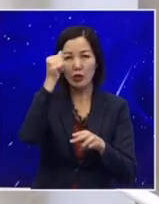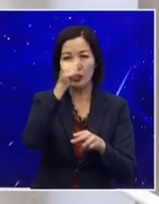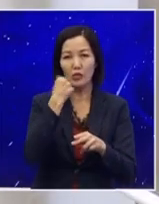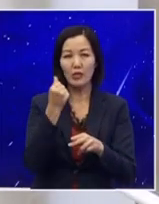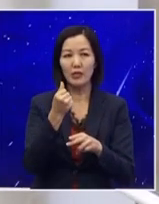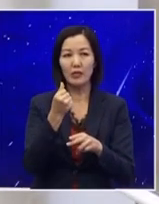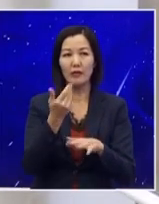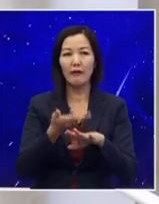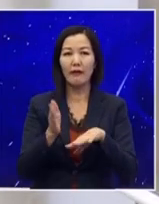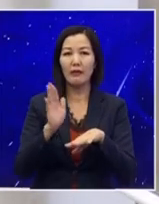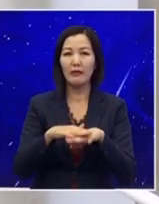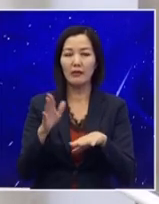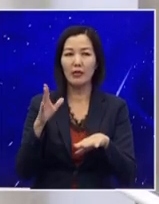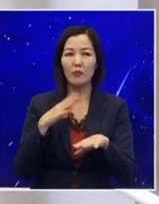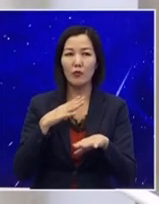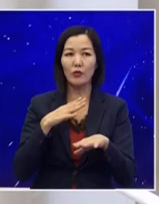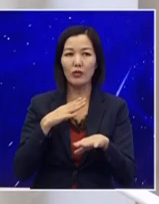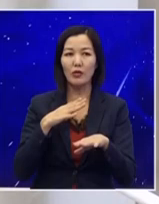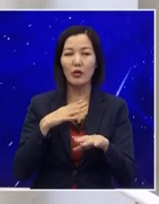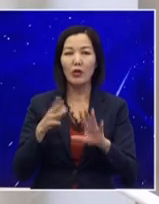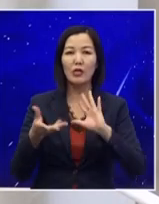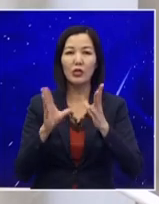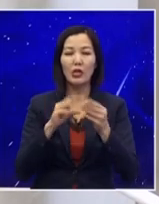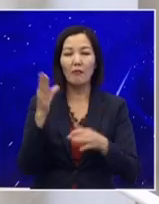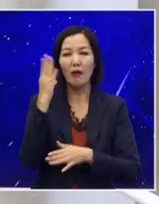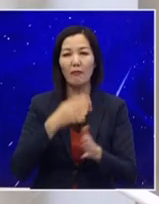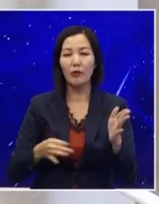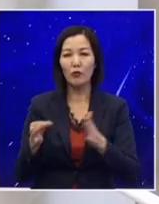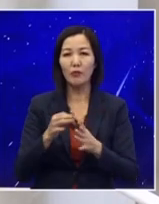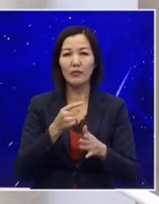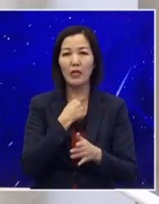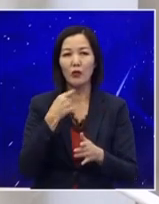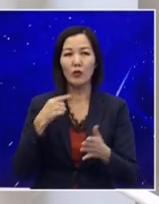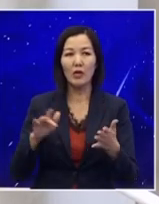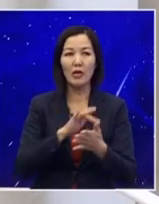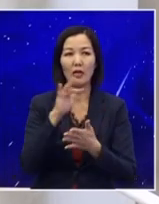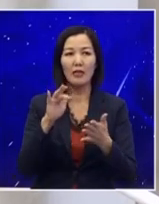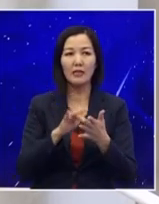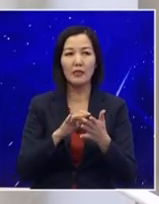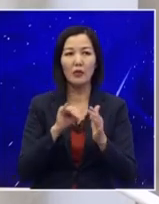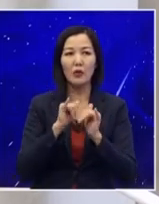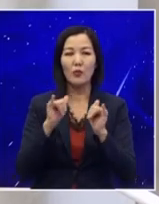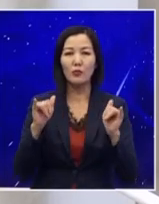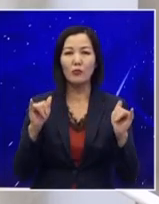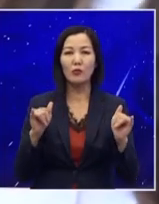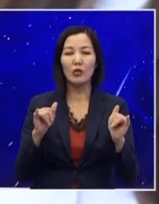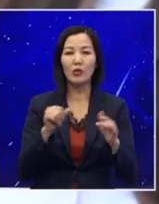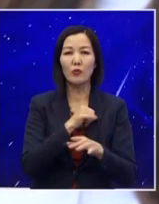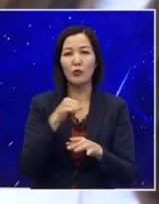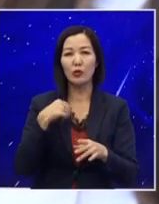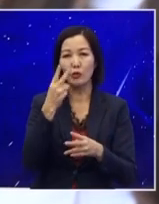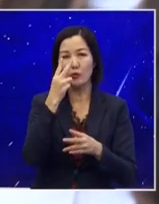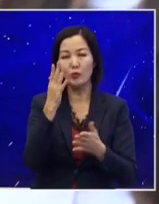біршама қиындықтар туғызғанымен жалпы Алматы облысы, соның ішінде Талдықорған қаласының өсіп өркендеуіне өздеріңіз